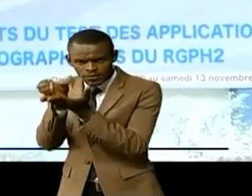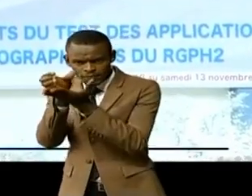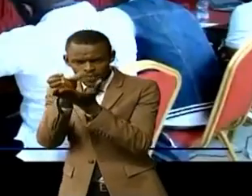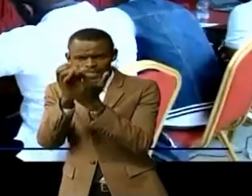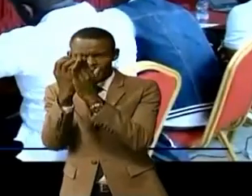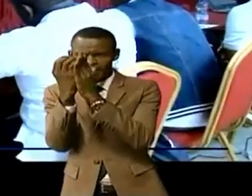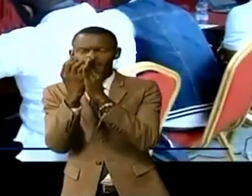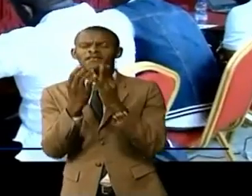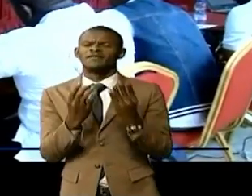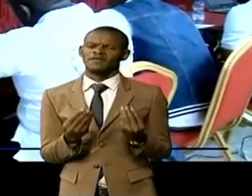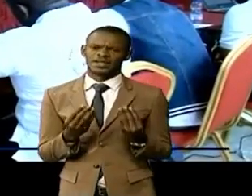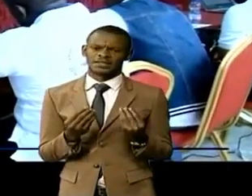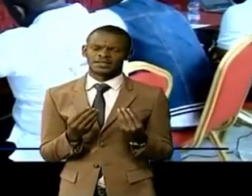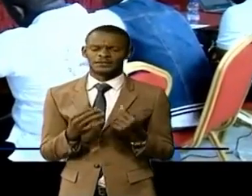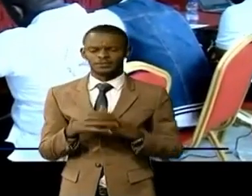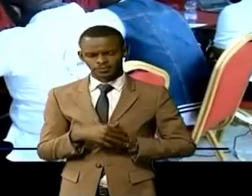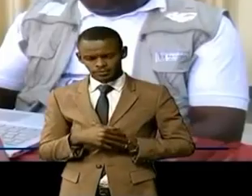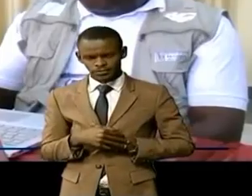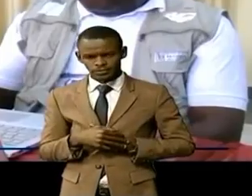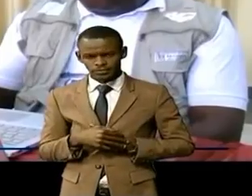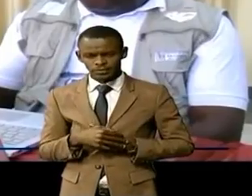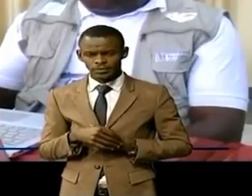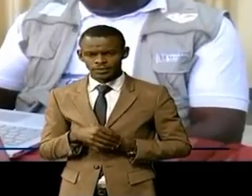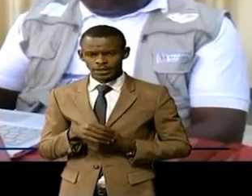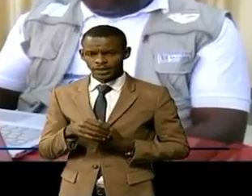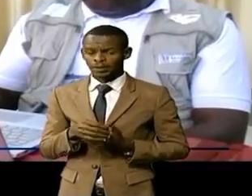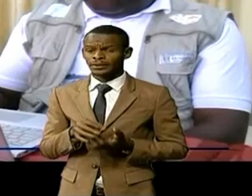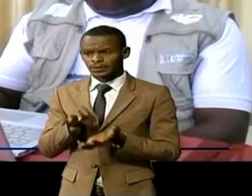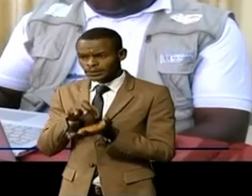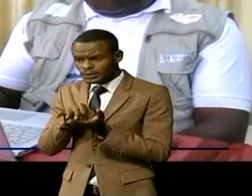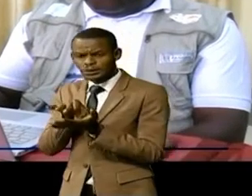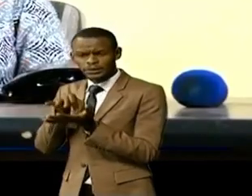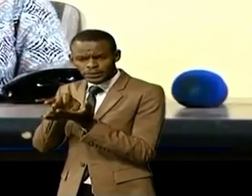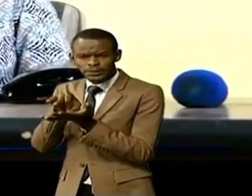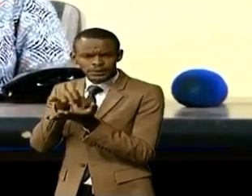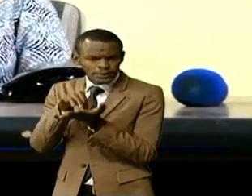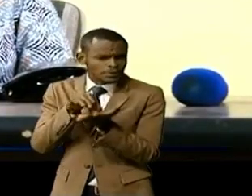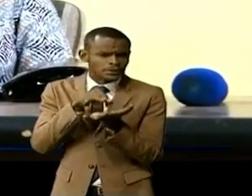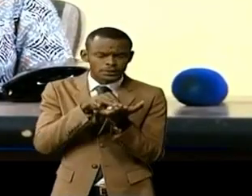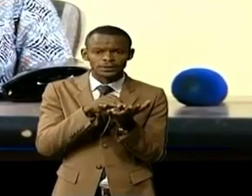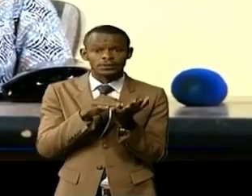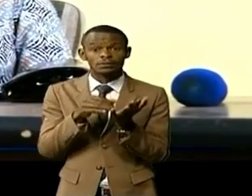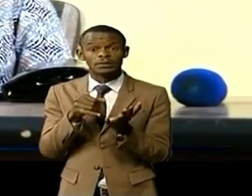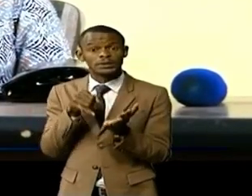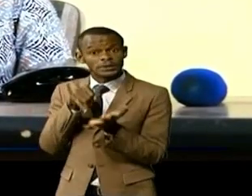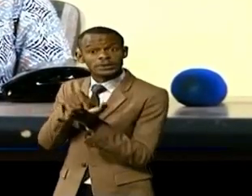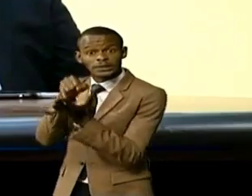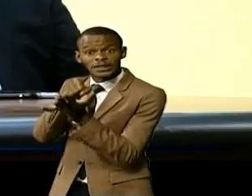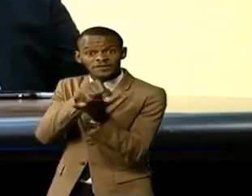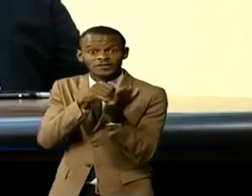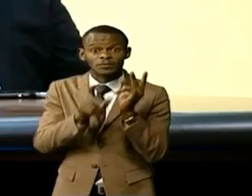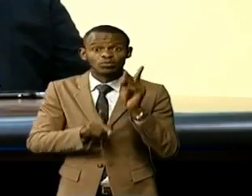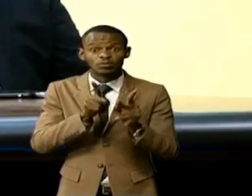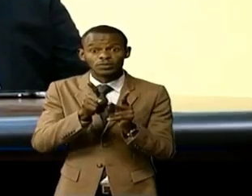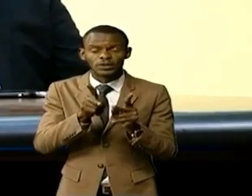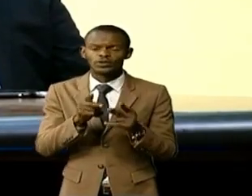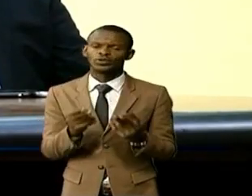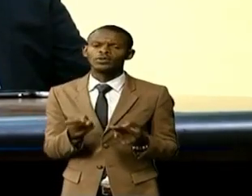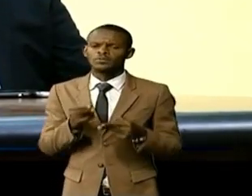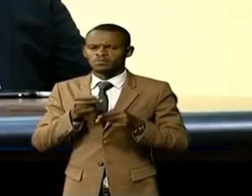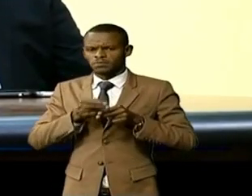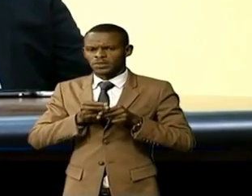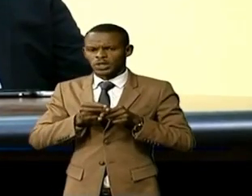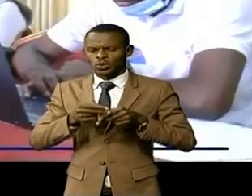La concrétisation du deuxième recensement général de la population et de l'habitat RGPH2 se décide peu à peu.